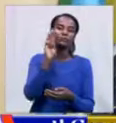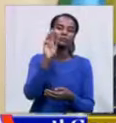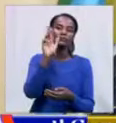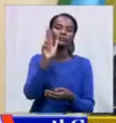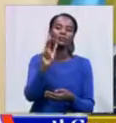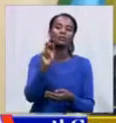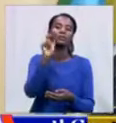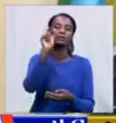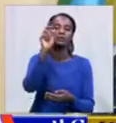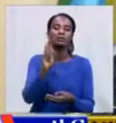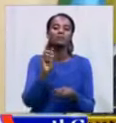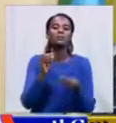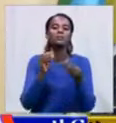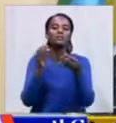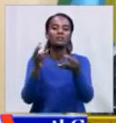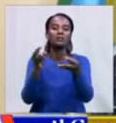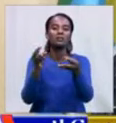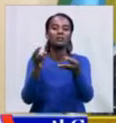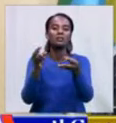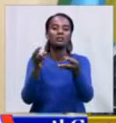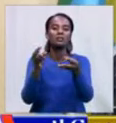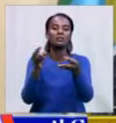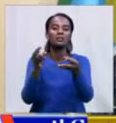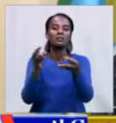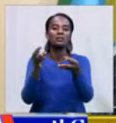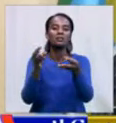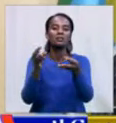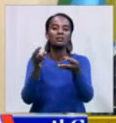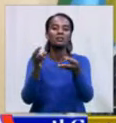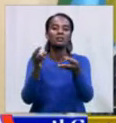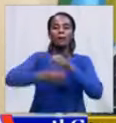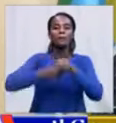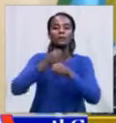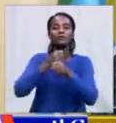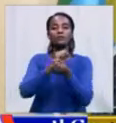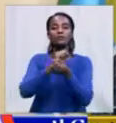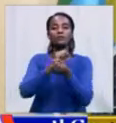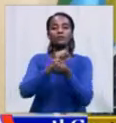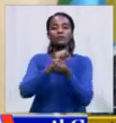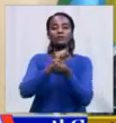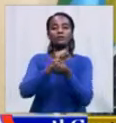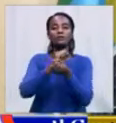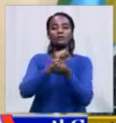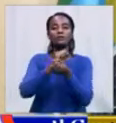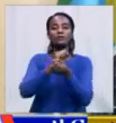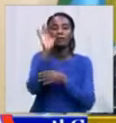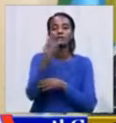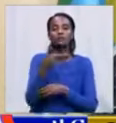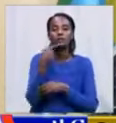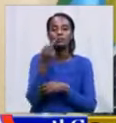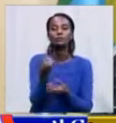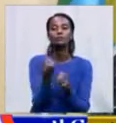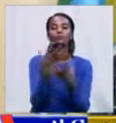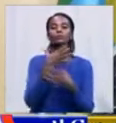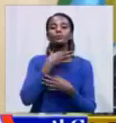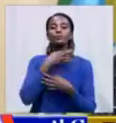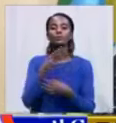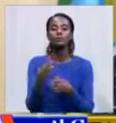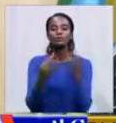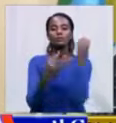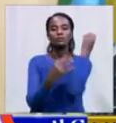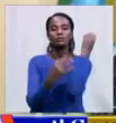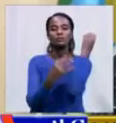ነው፣ የመሰጣጠት የመተዛዘን ወር ነውና ለአመት የሚሆነን ቀለብ እናገኛለን ብለው ብዙ ሙስሊም ምስኪኖች